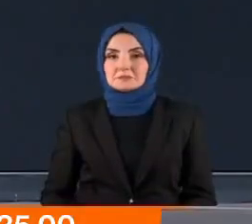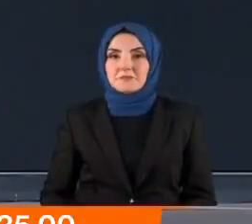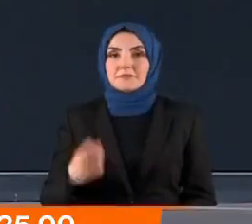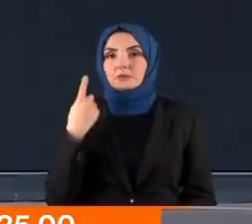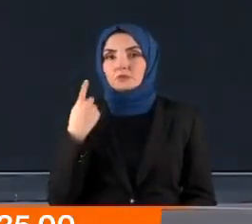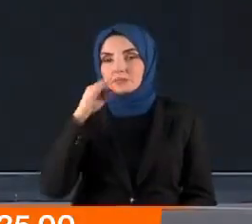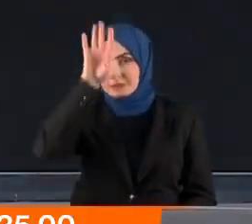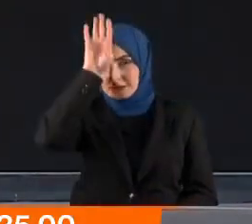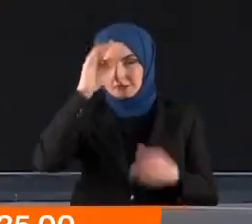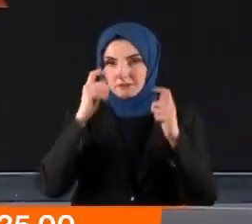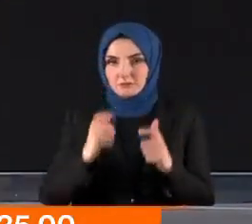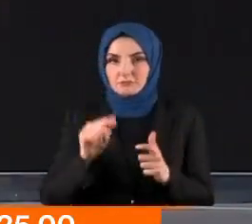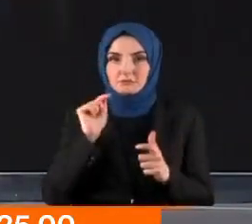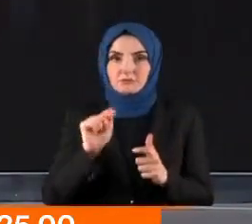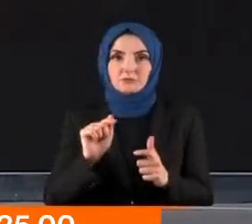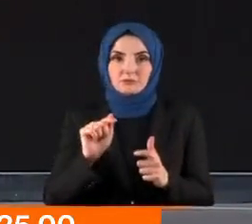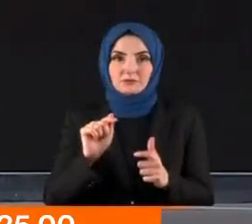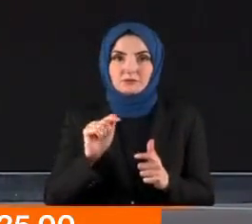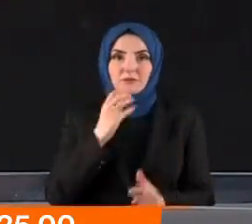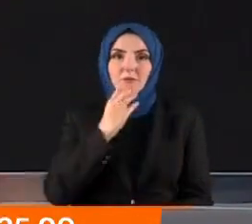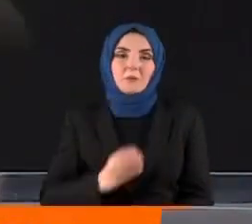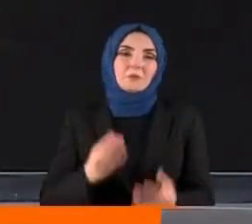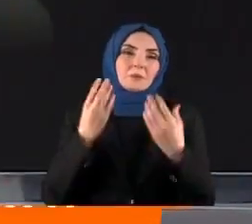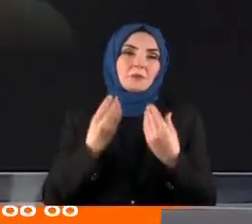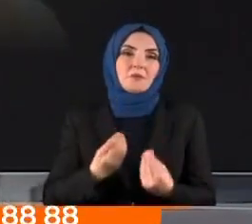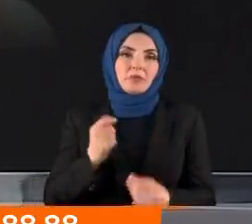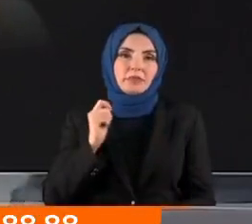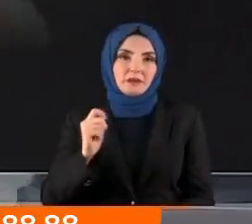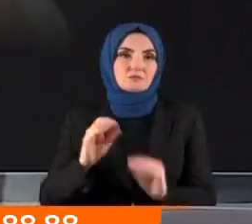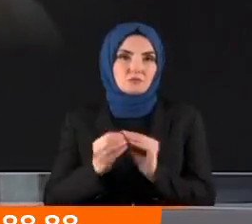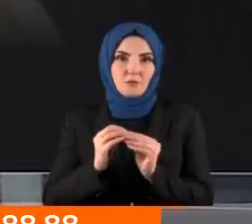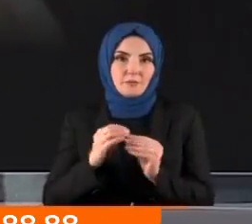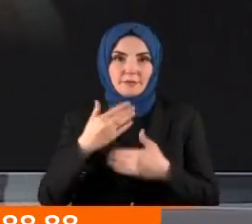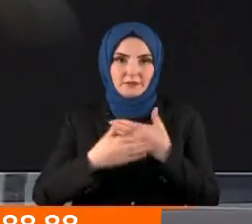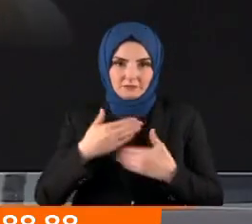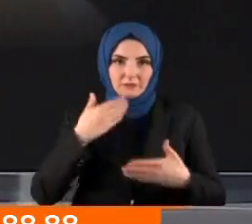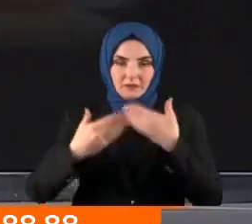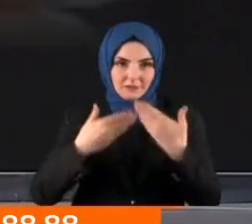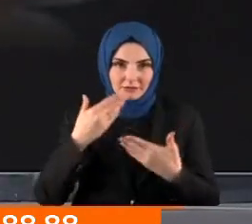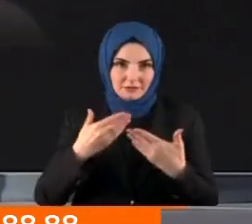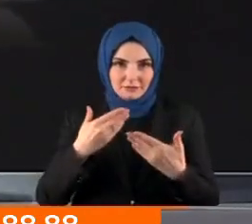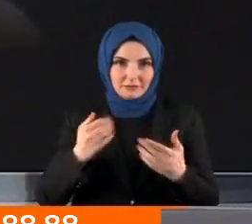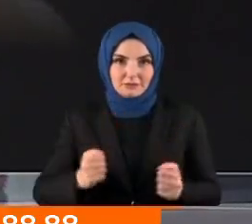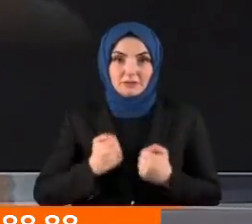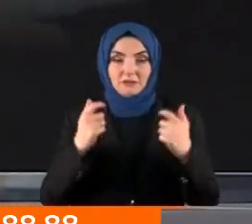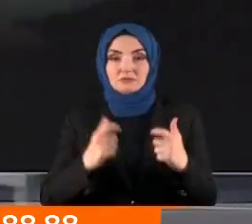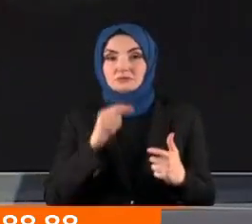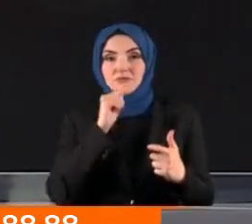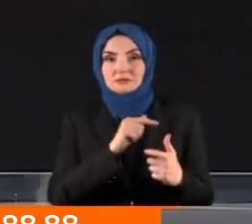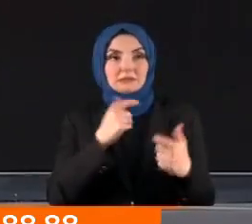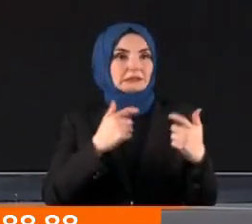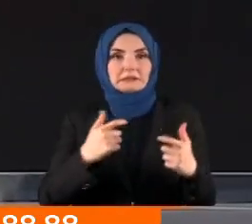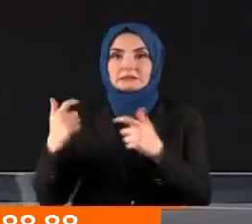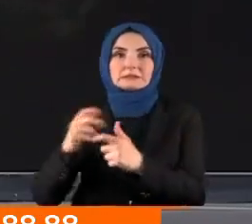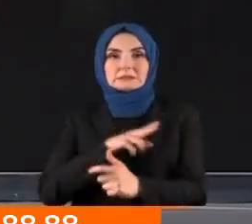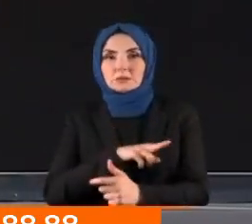dün İstanbul'da kronikleşen taksi sorununu ekrana taşımıştık Mega Kent'te artık bir yerden bir yere gitmek gerçekten çok güç